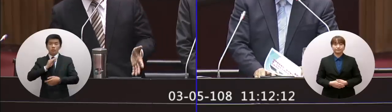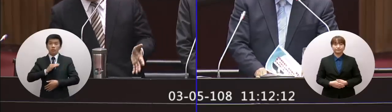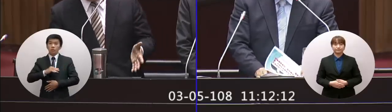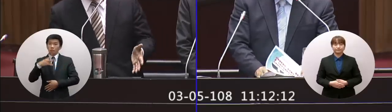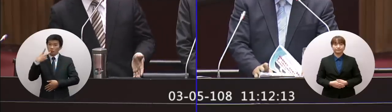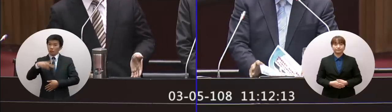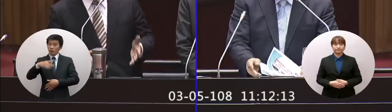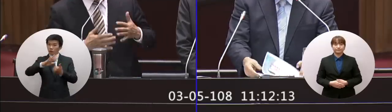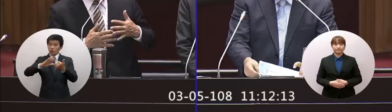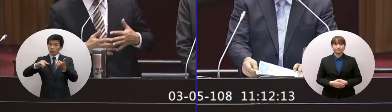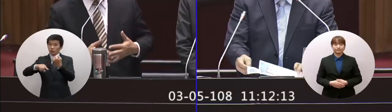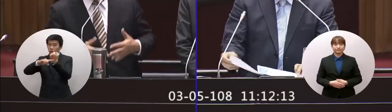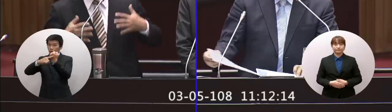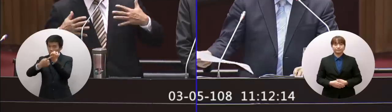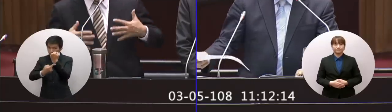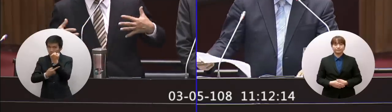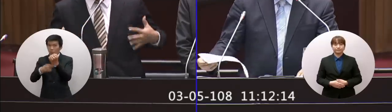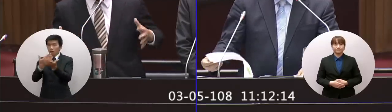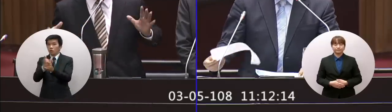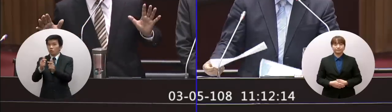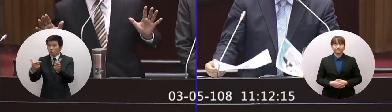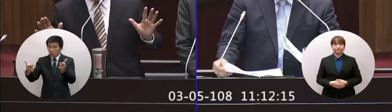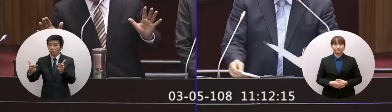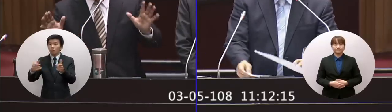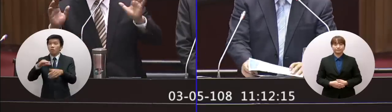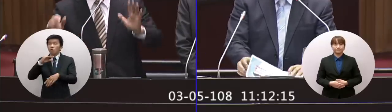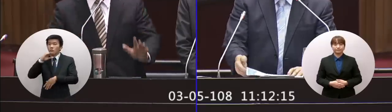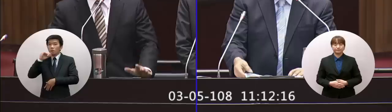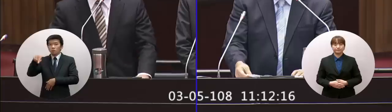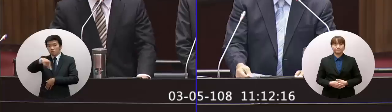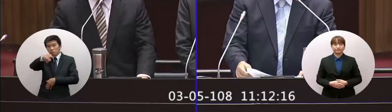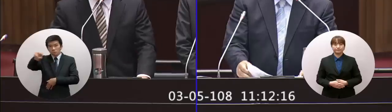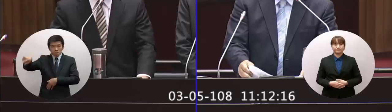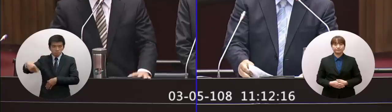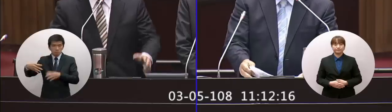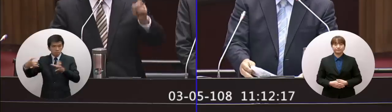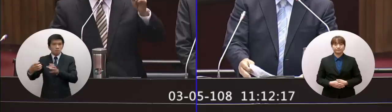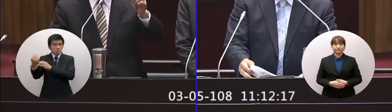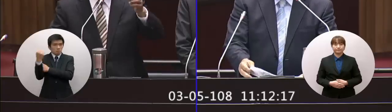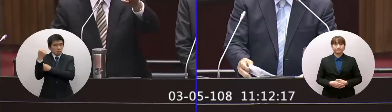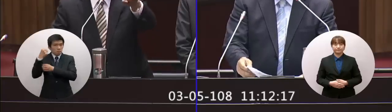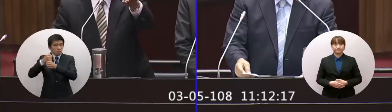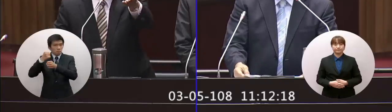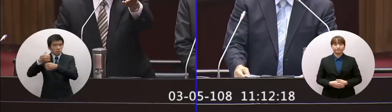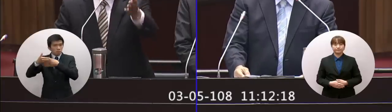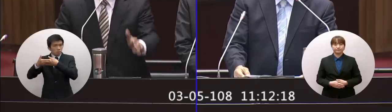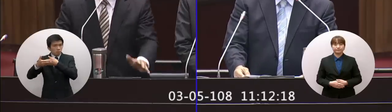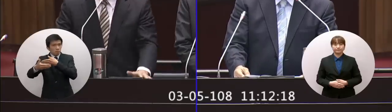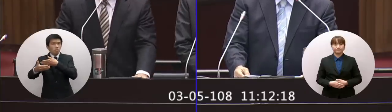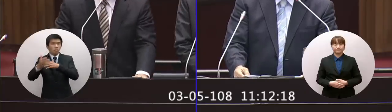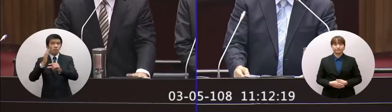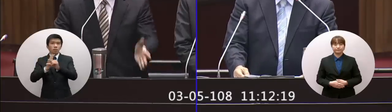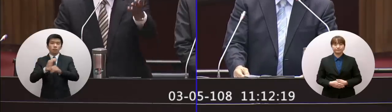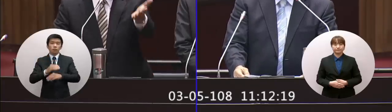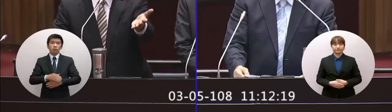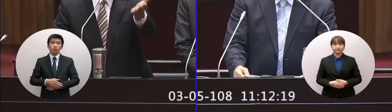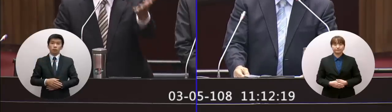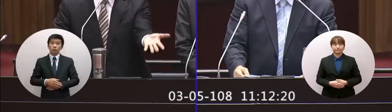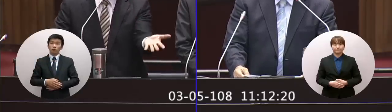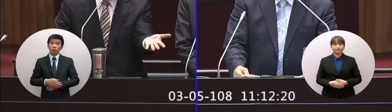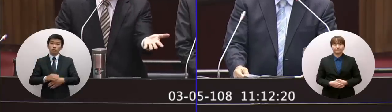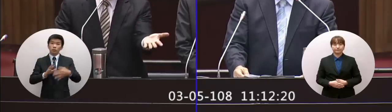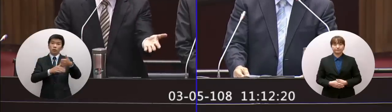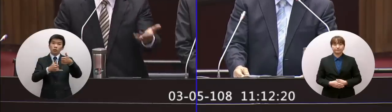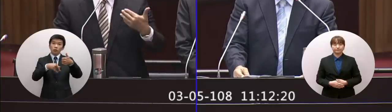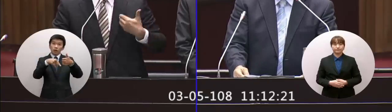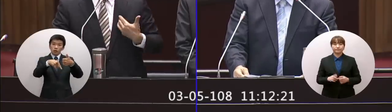作业方法都有待各方来努力进行。所以委员，你出生的都